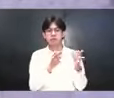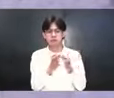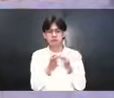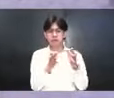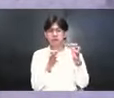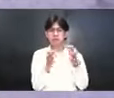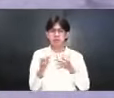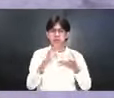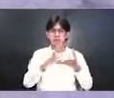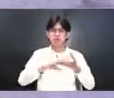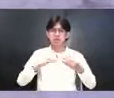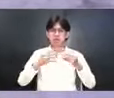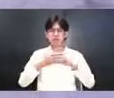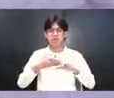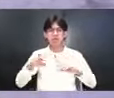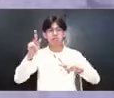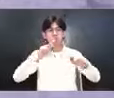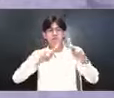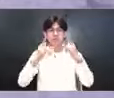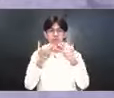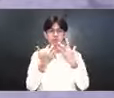yung mga kausap niya, mga Hudyo,